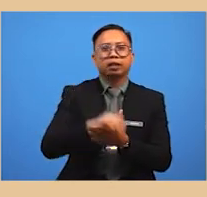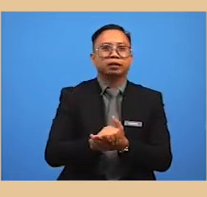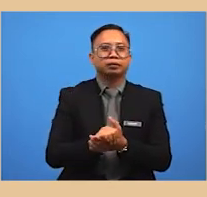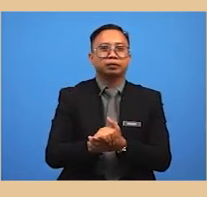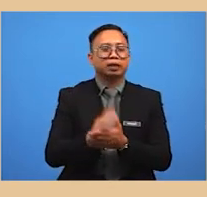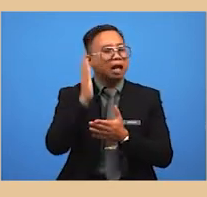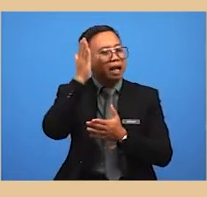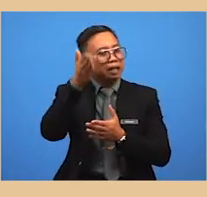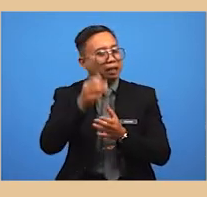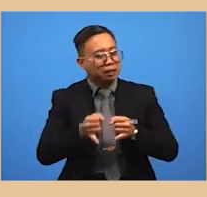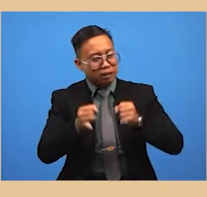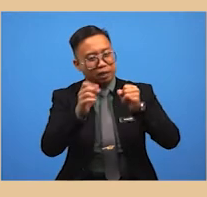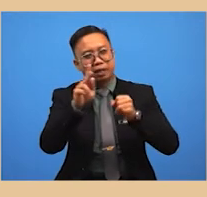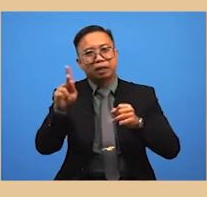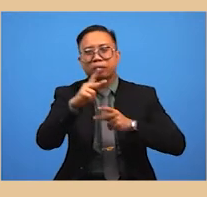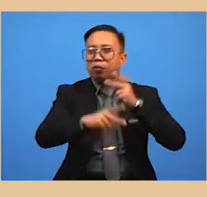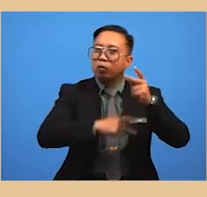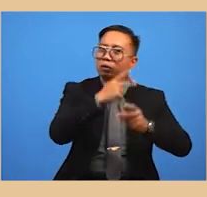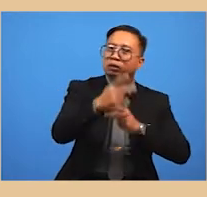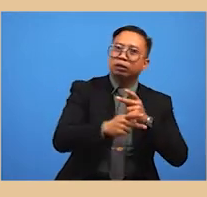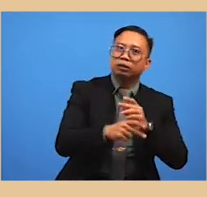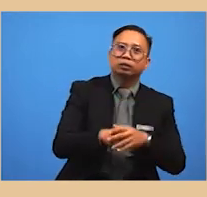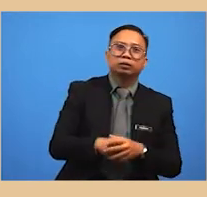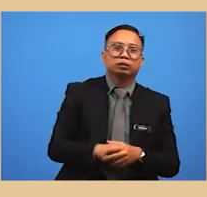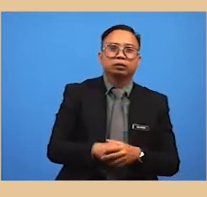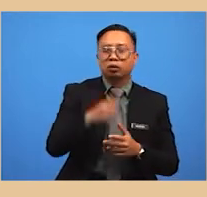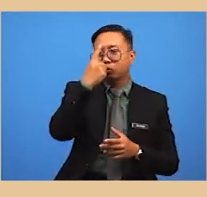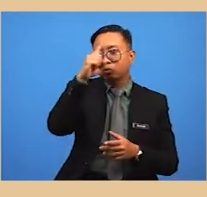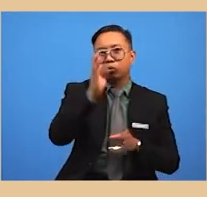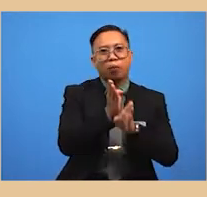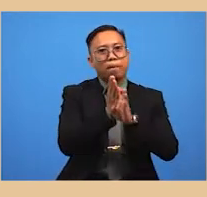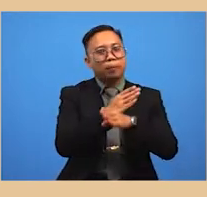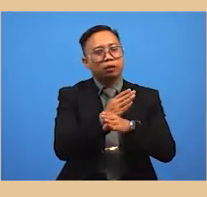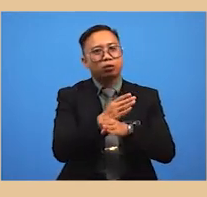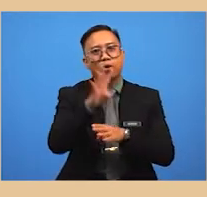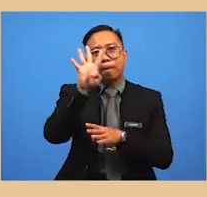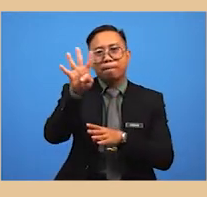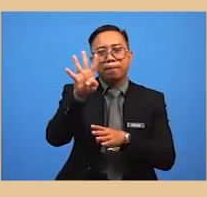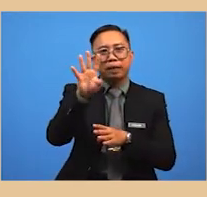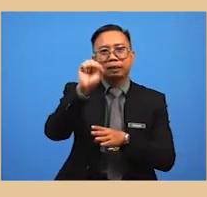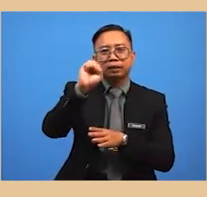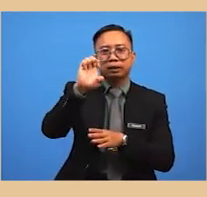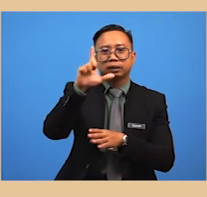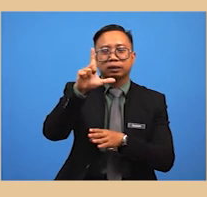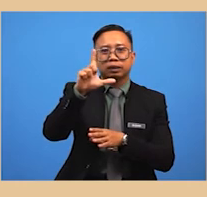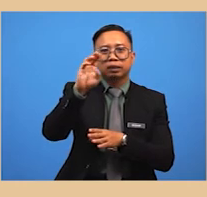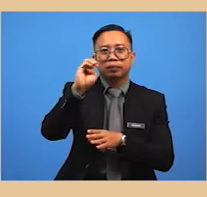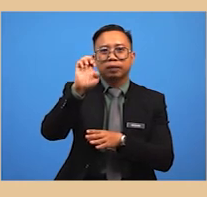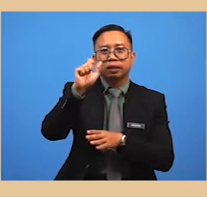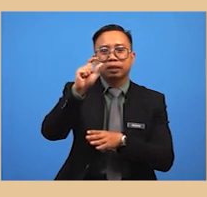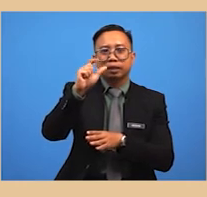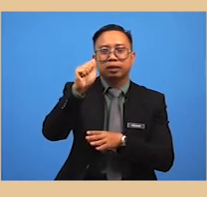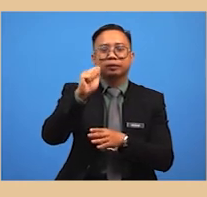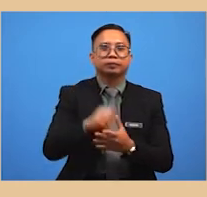embrio akan menjalankan proses P untuk membentuk 4 sel